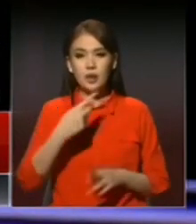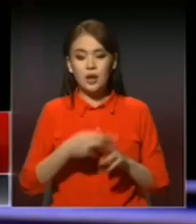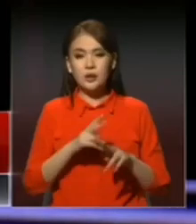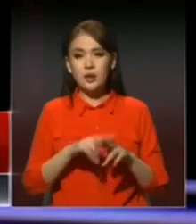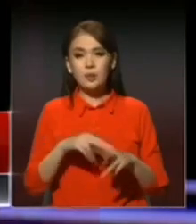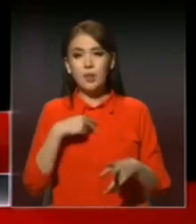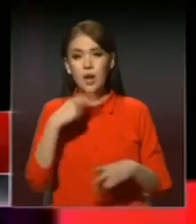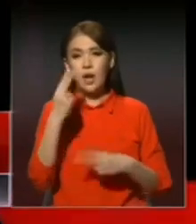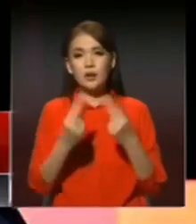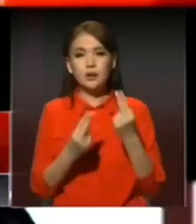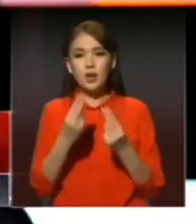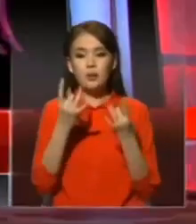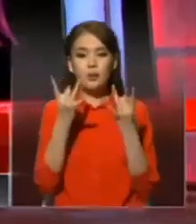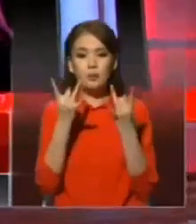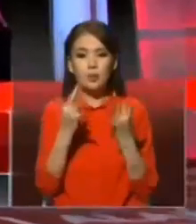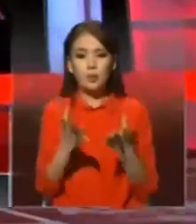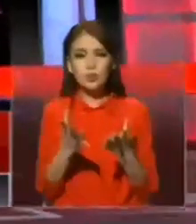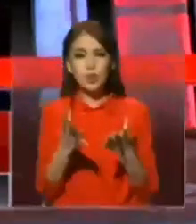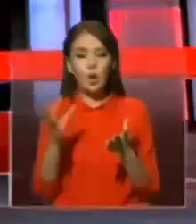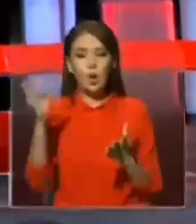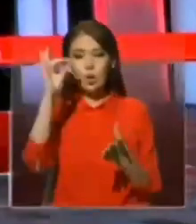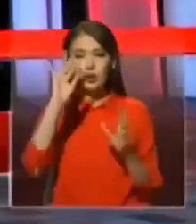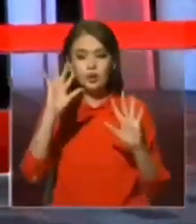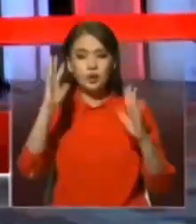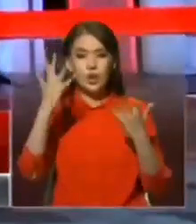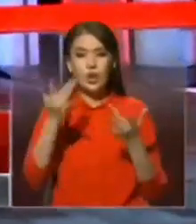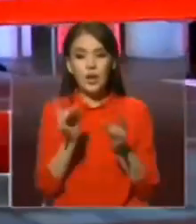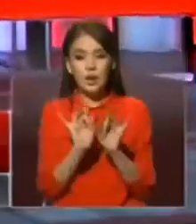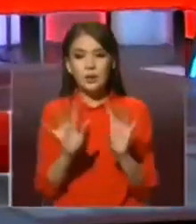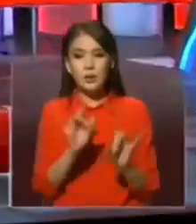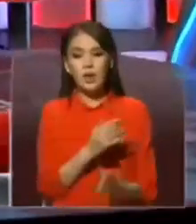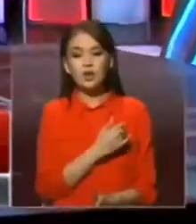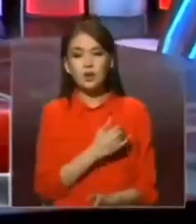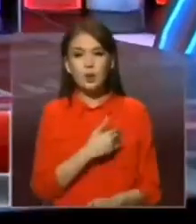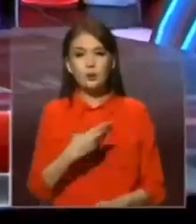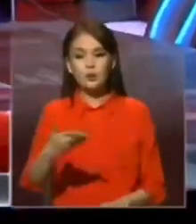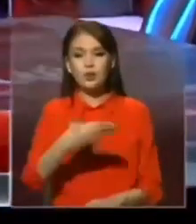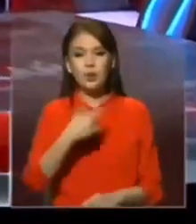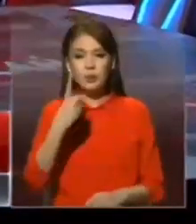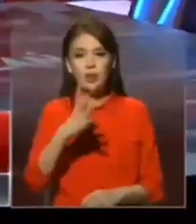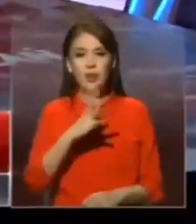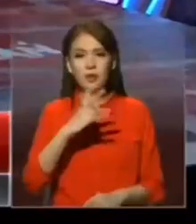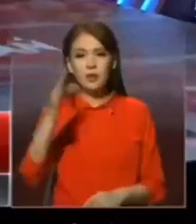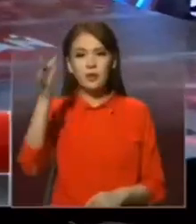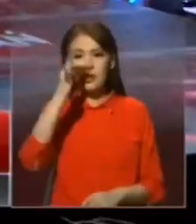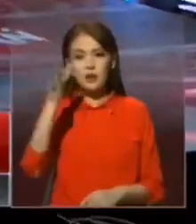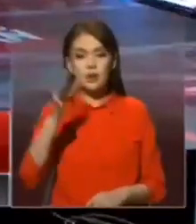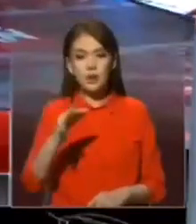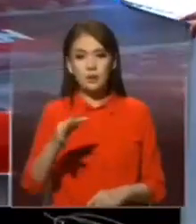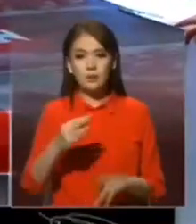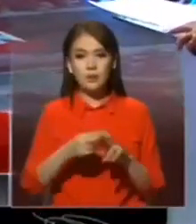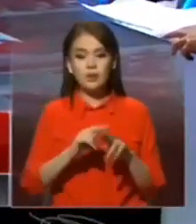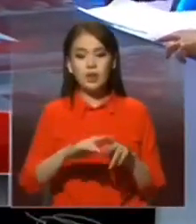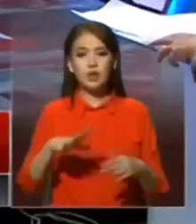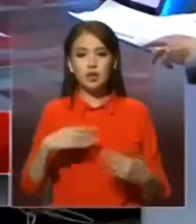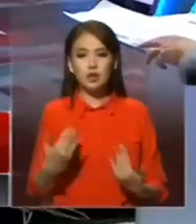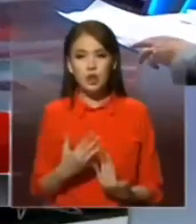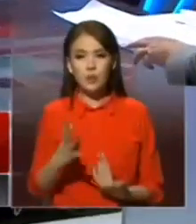бір әзіл ретінде бір кітте ғана бір случай жағдай айтып берейін. Біздің бір неміс ағамыз Қызылордада тұратын, өзі Германияға